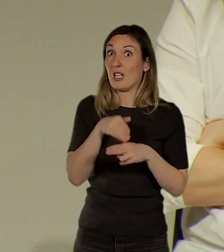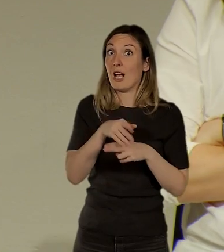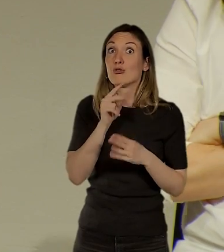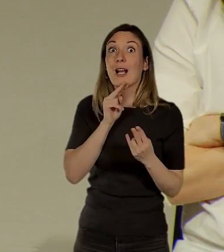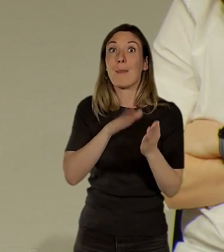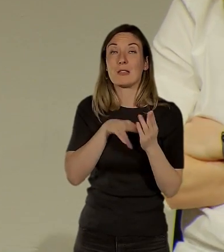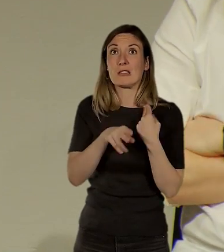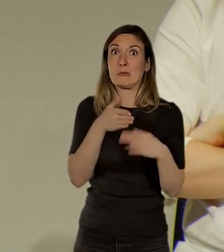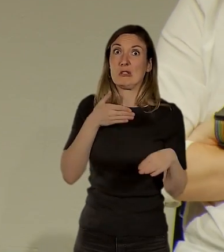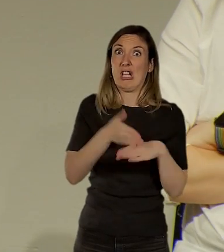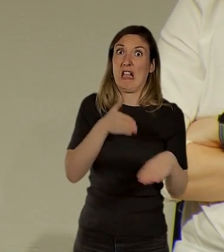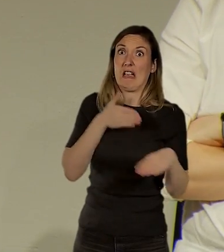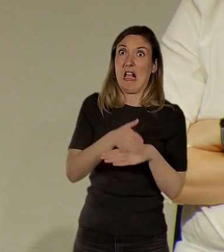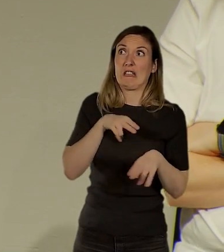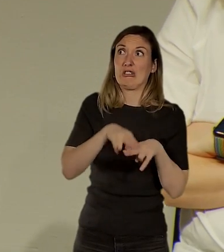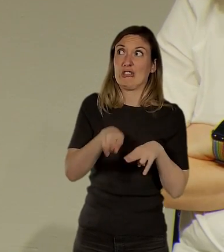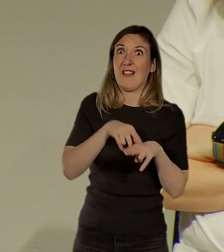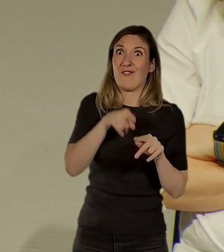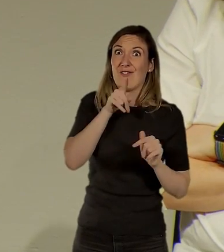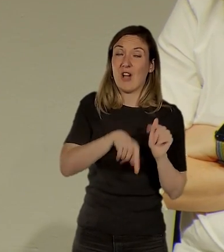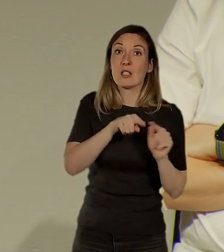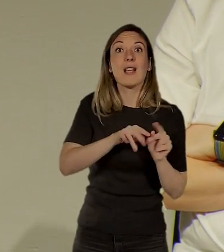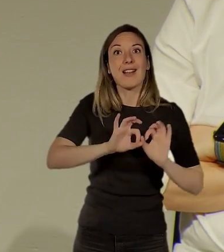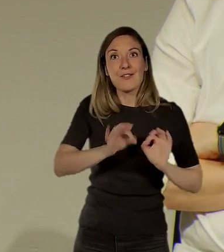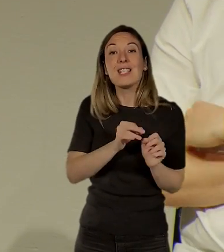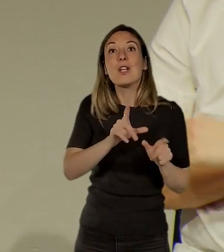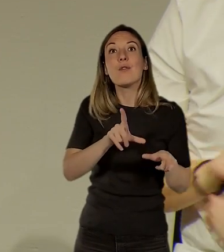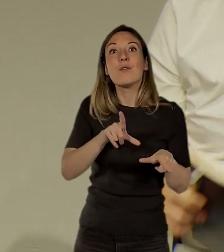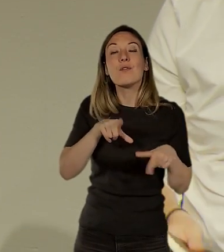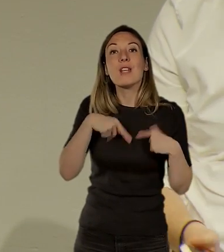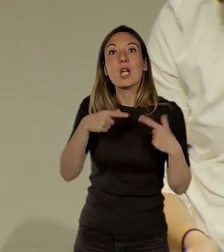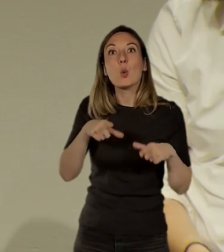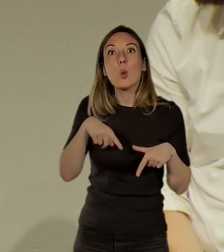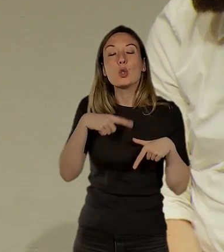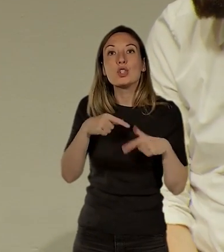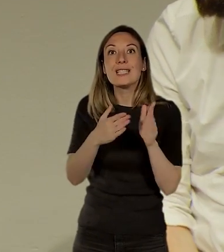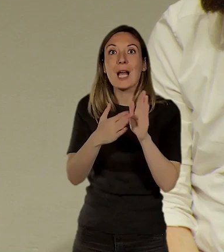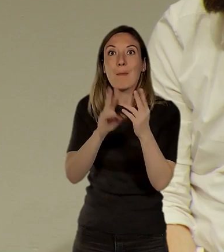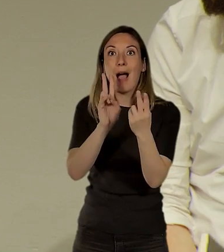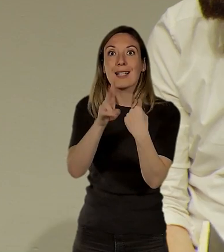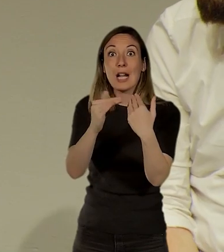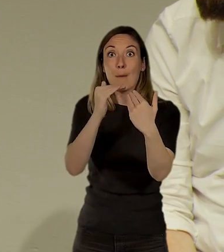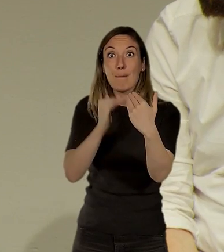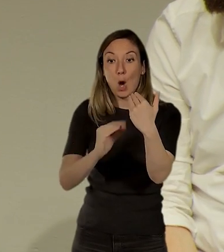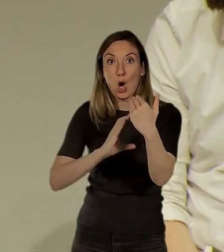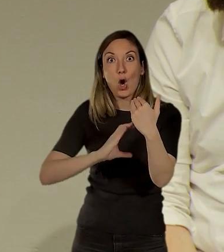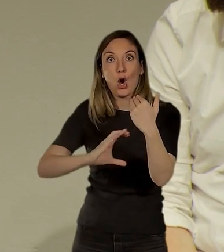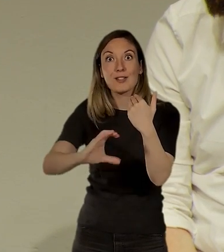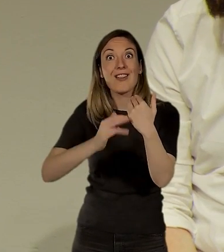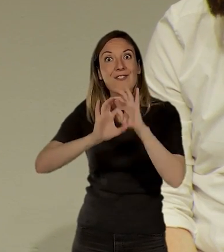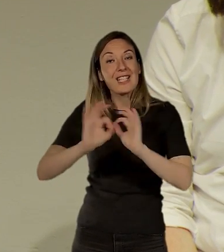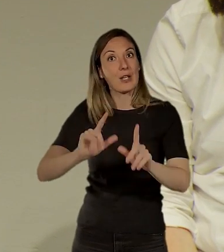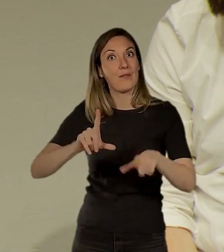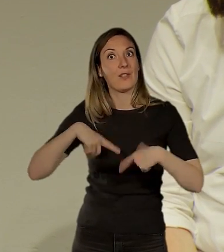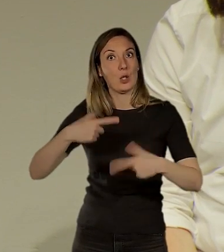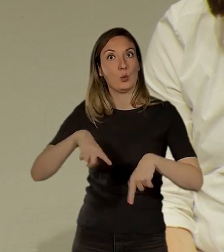se snažili tady ukázat, že je možnost opravdu využít i prostory pod magistrálu velmi kvalitně, velmi reprezentativně a prostor magistrály,